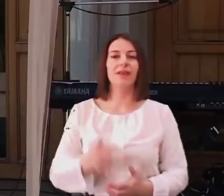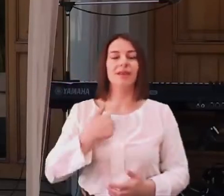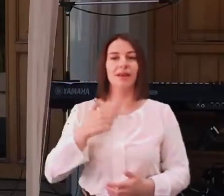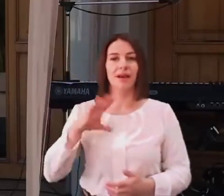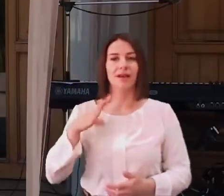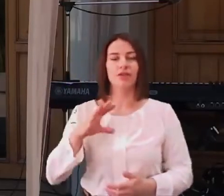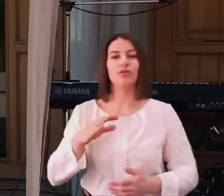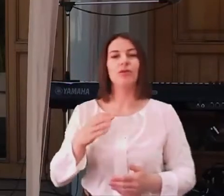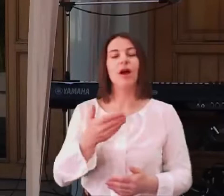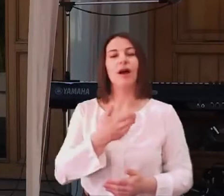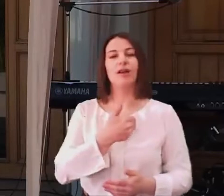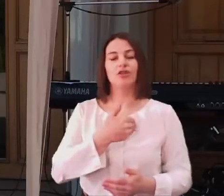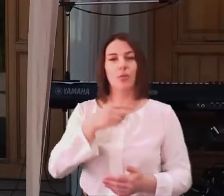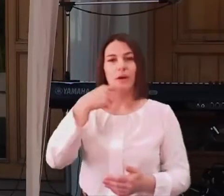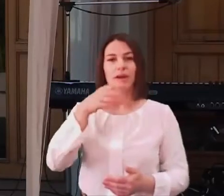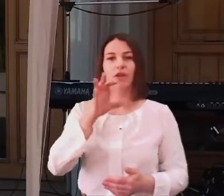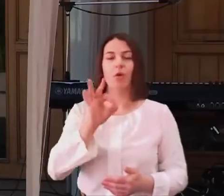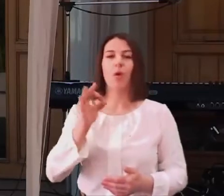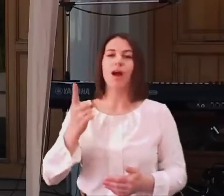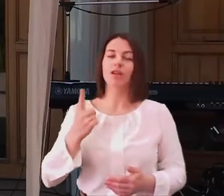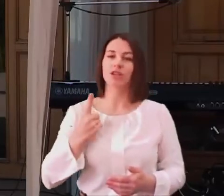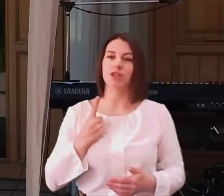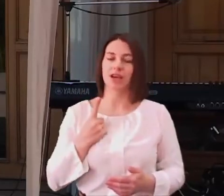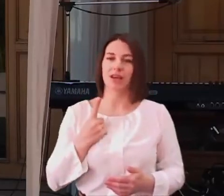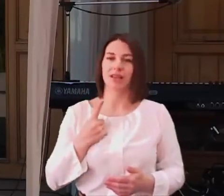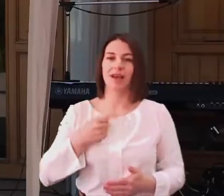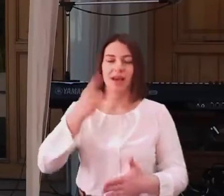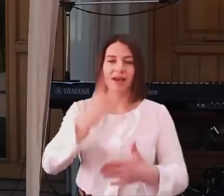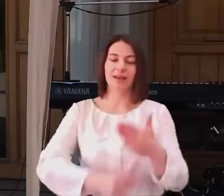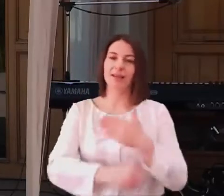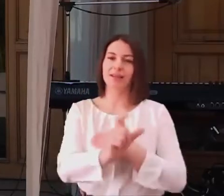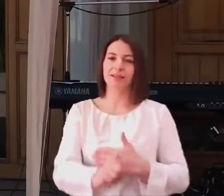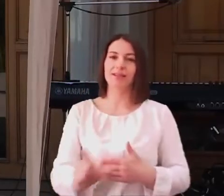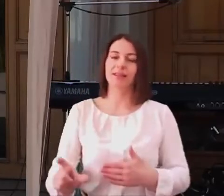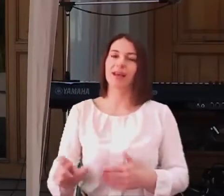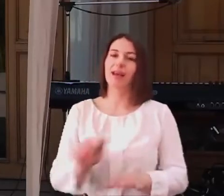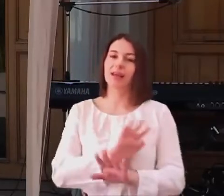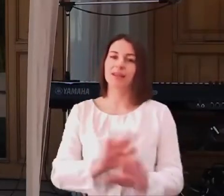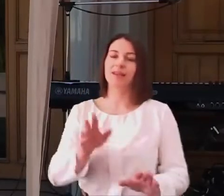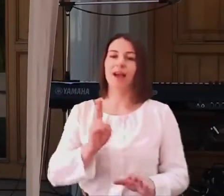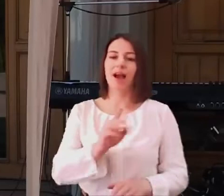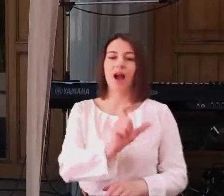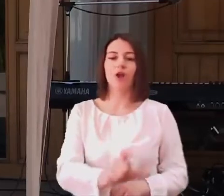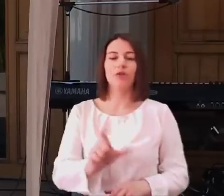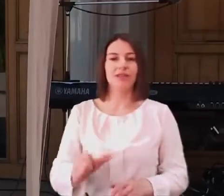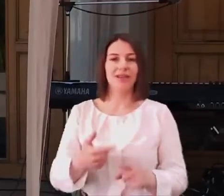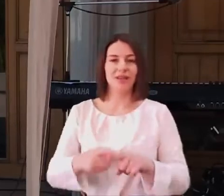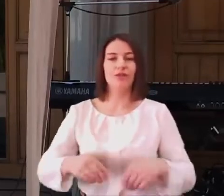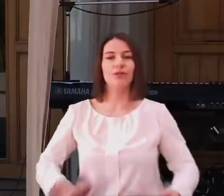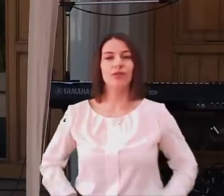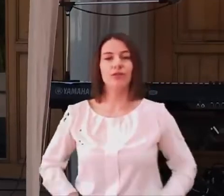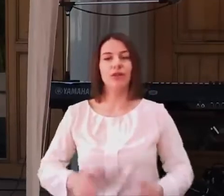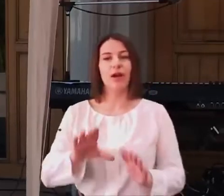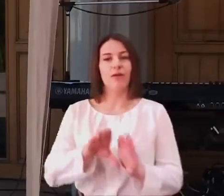ожиданиях христианина. Ожиданиях нас, как христиан, не просто людей, которые живут в такое смутное, тяжелое время,